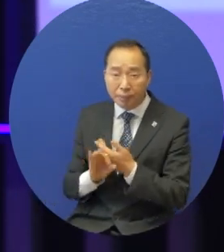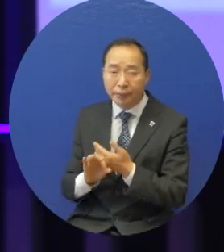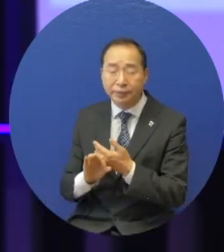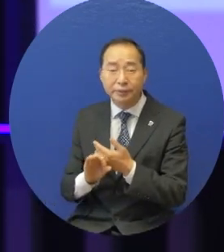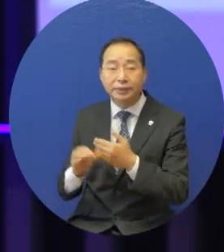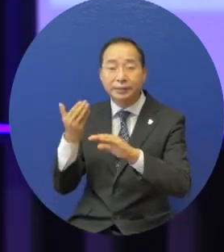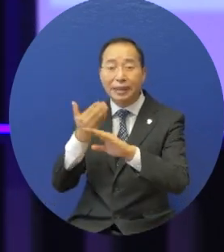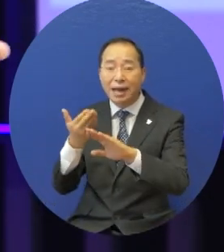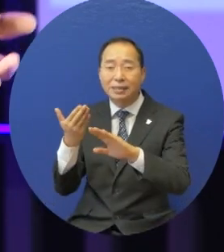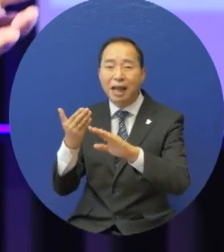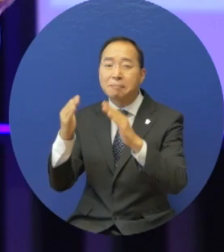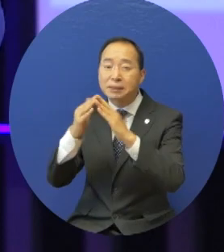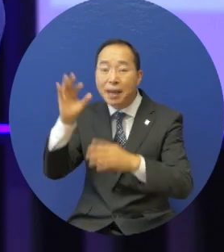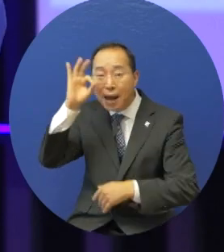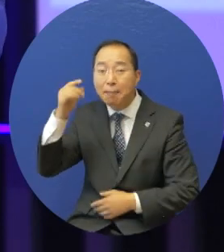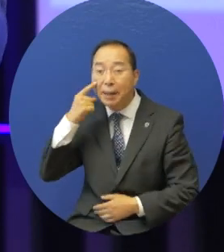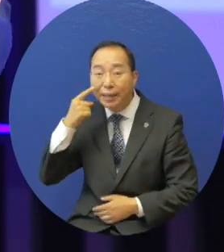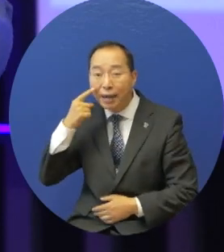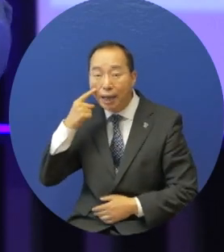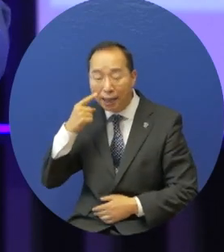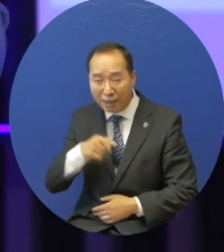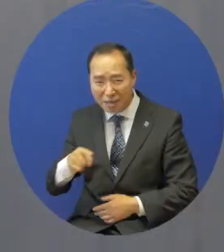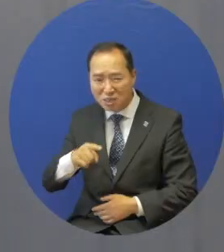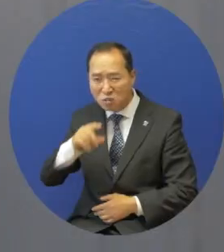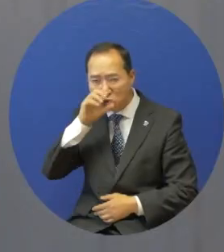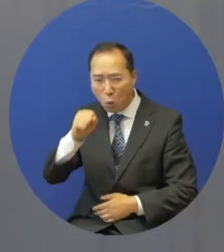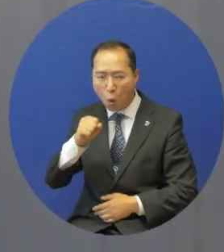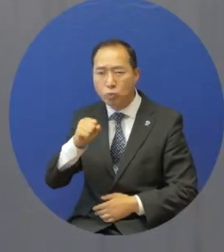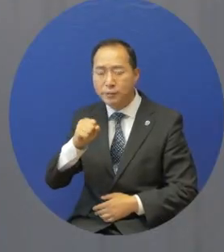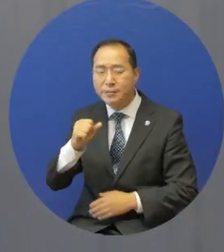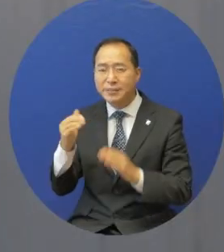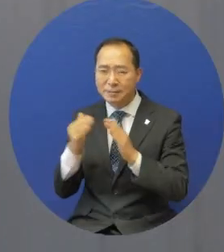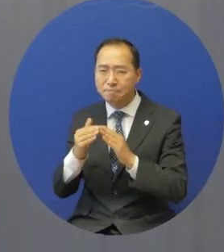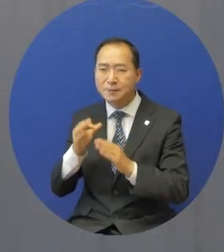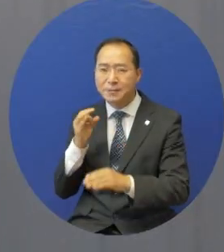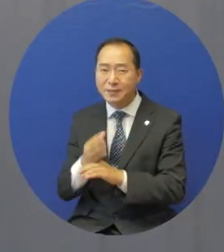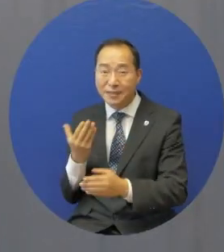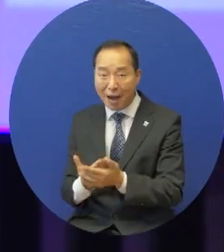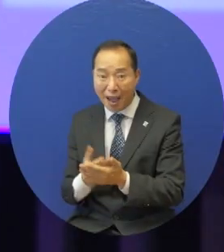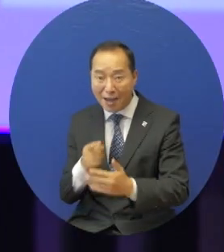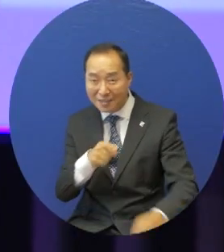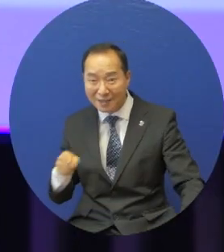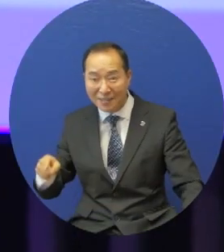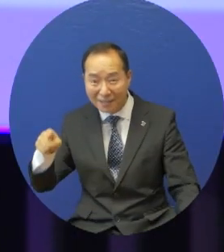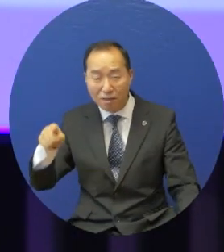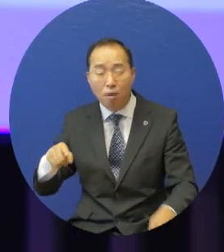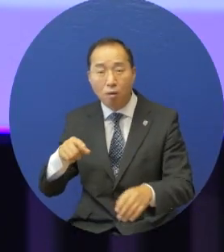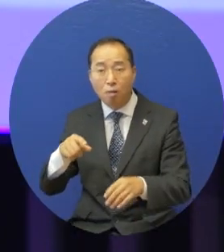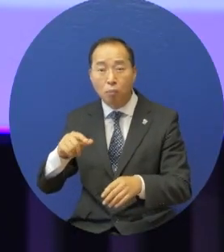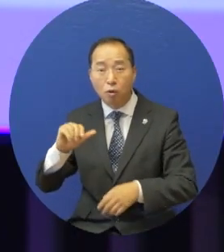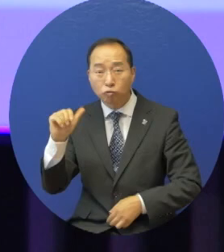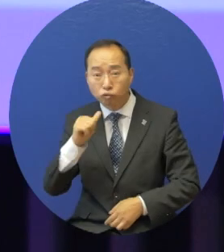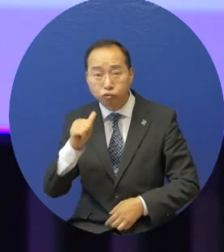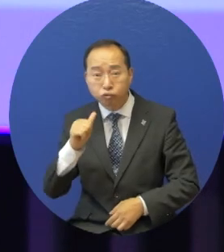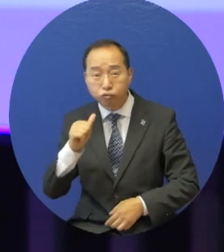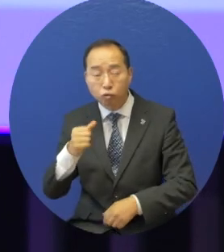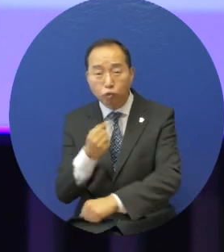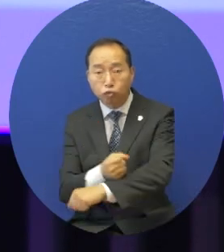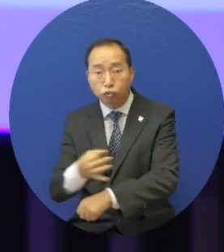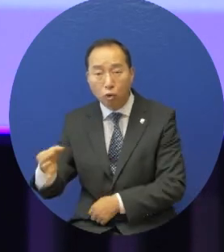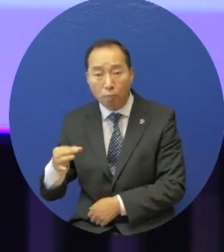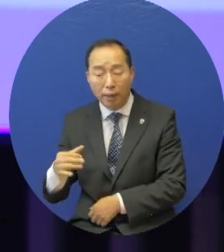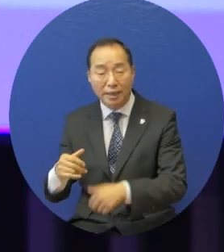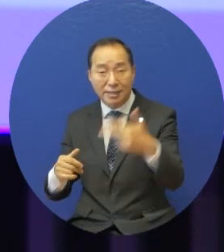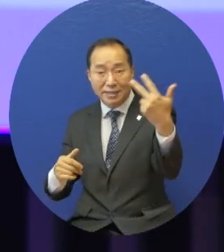얘기해서 그러면 이제 다른 사람의 집을 알아봐줘 해서 알아봐준 게 홍선양의 집인데 중개수수료가요. 매매가의 보통